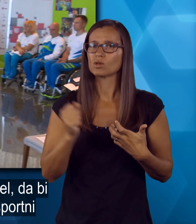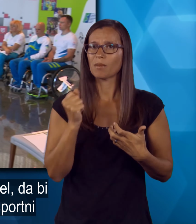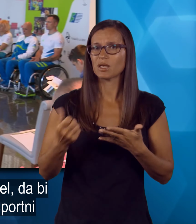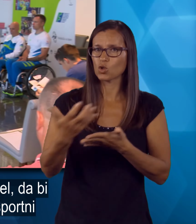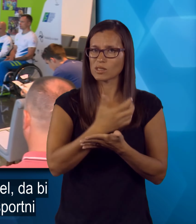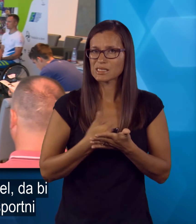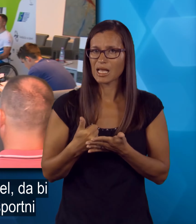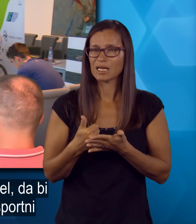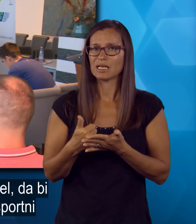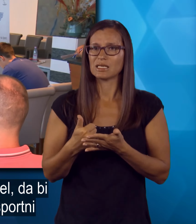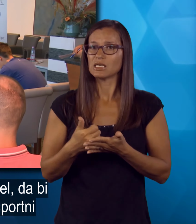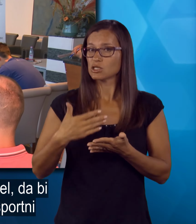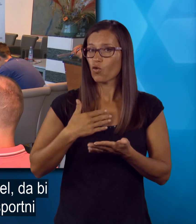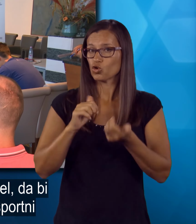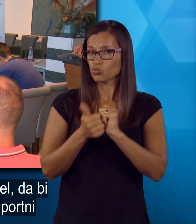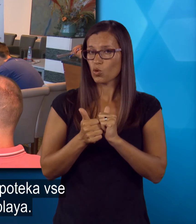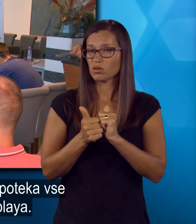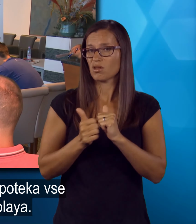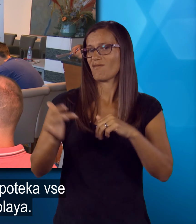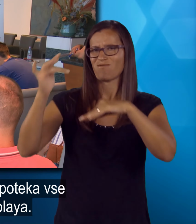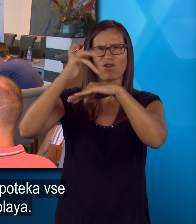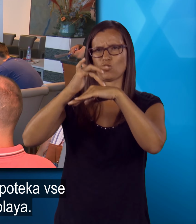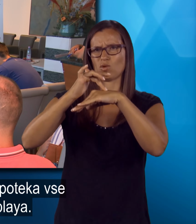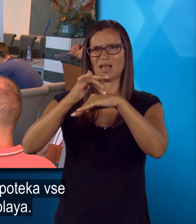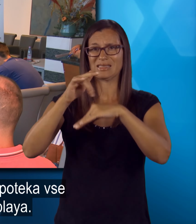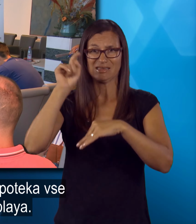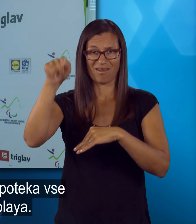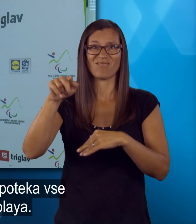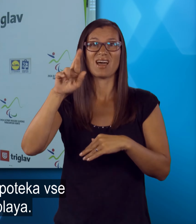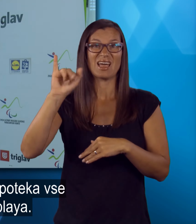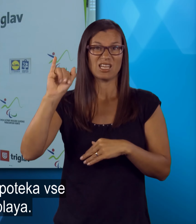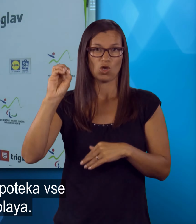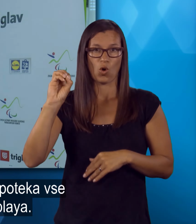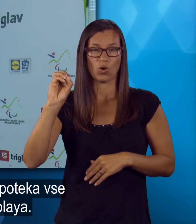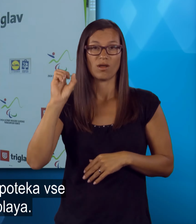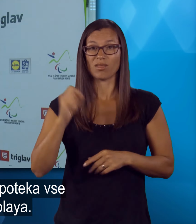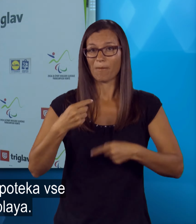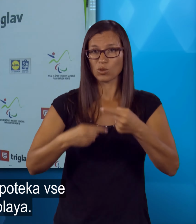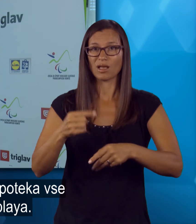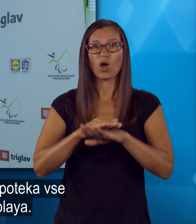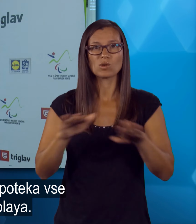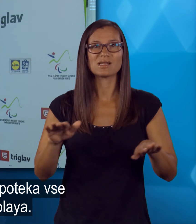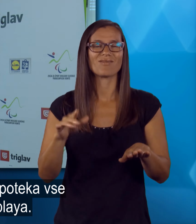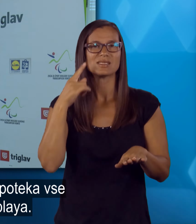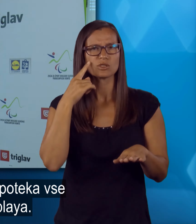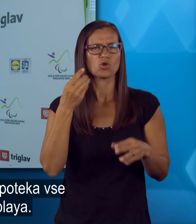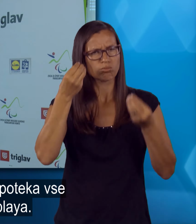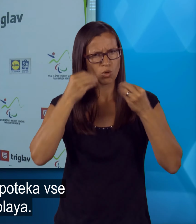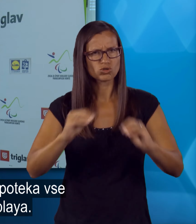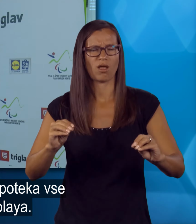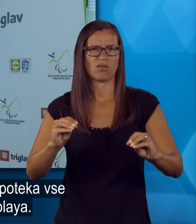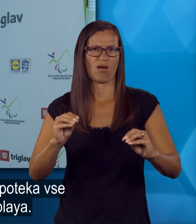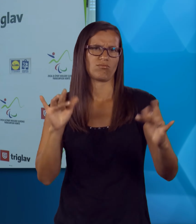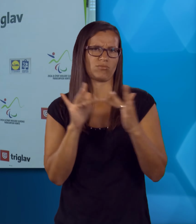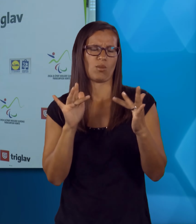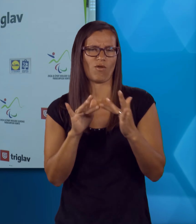da bi dosegal svoj športni vrhunc v Rio, da poteka vse v smislu fair